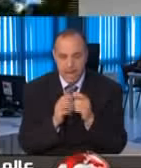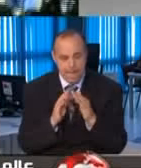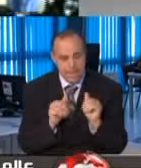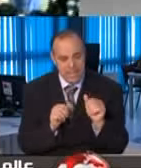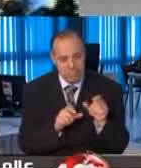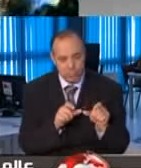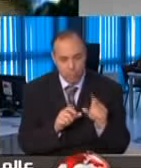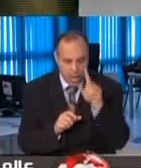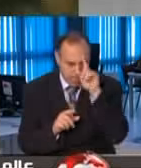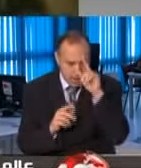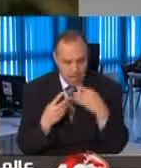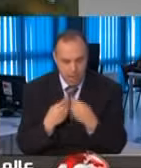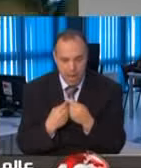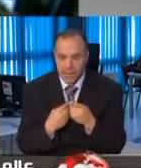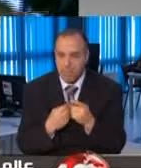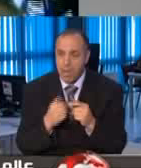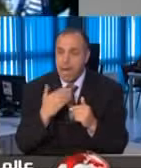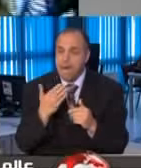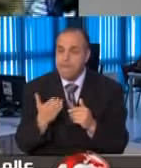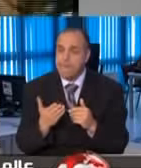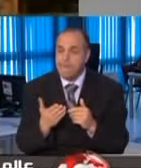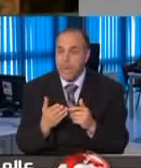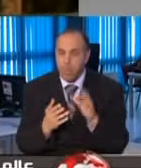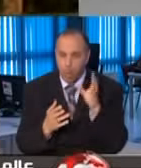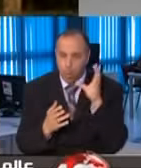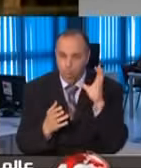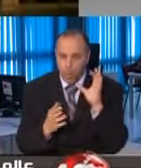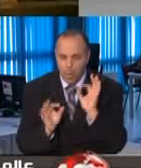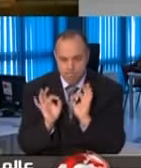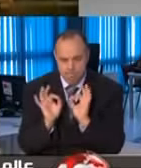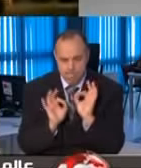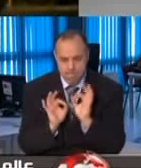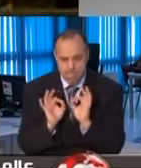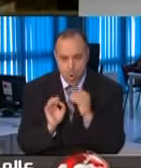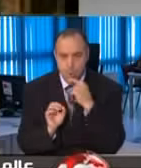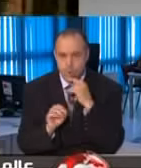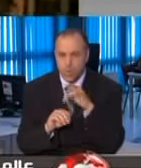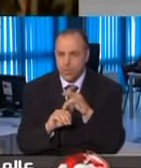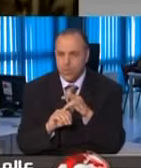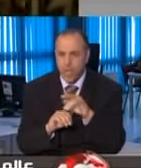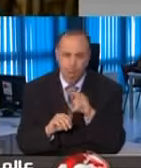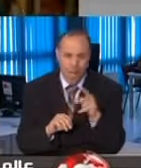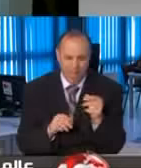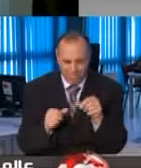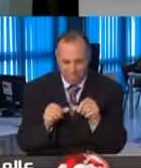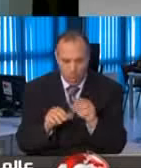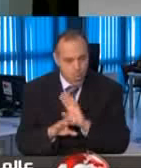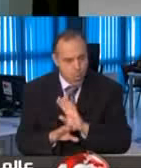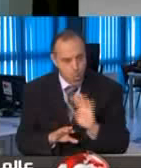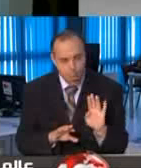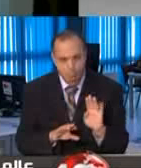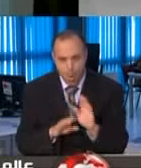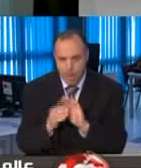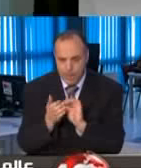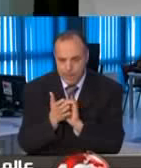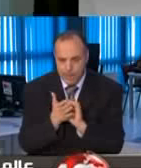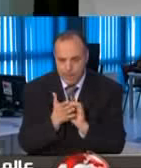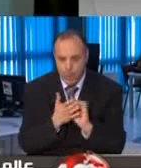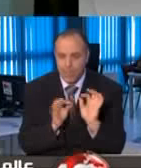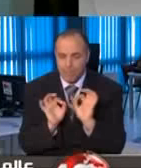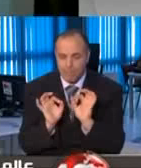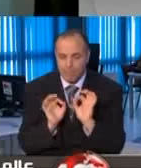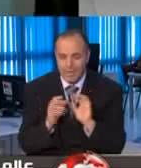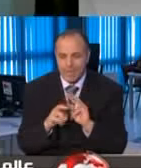مصري ألماني، وتمت بطريقة علمية متقنة دون استخدام أي مواد كيميائية خلافا